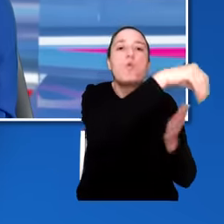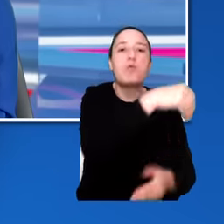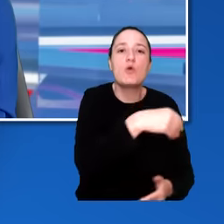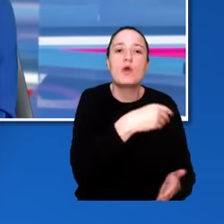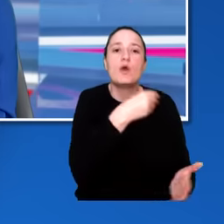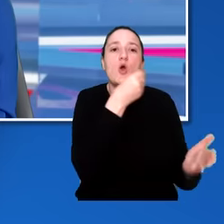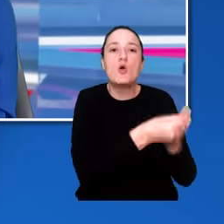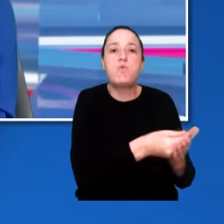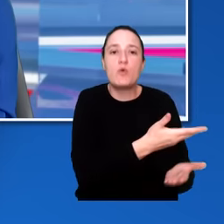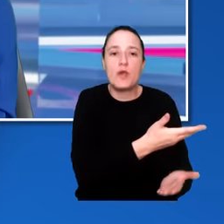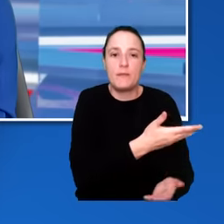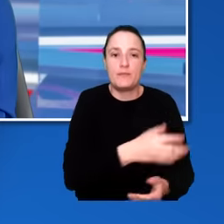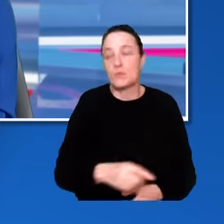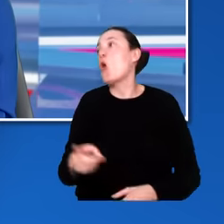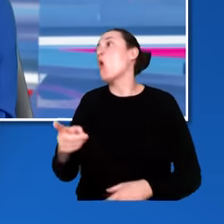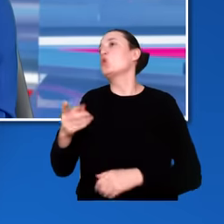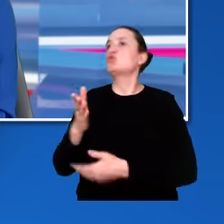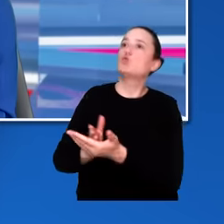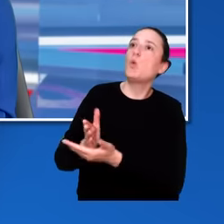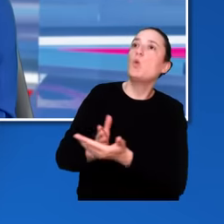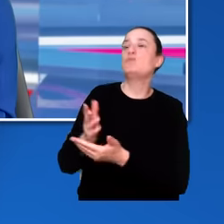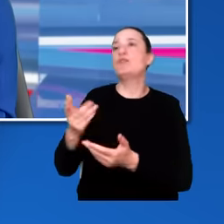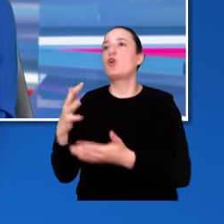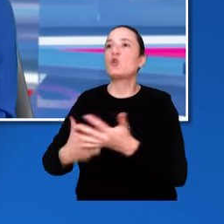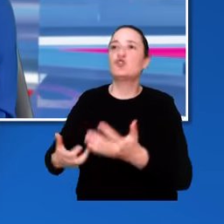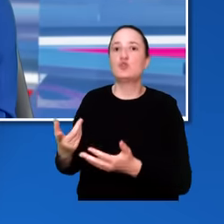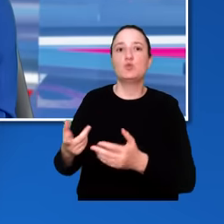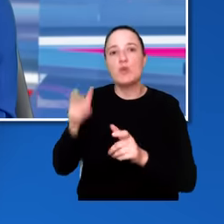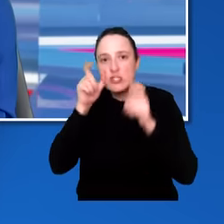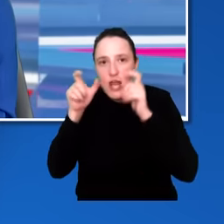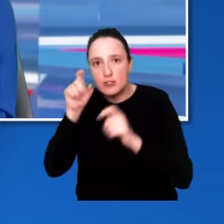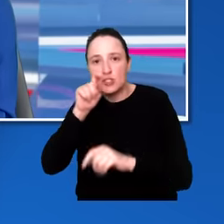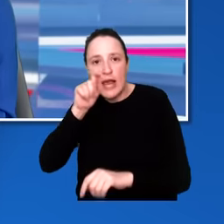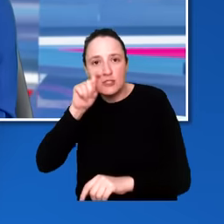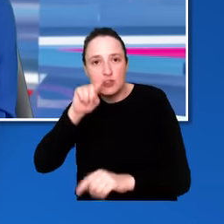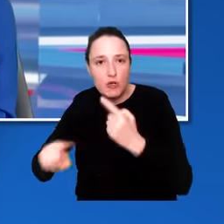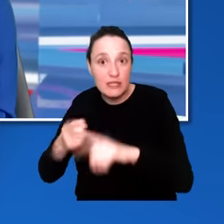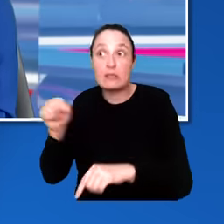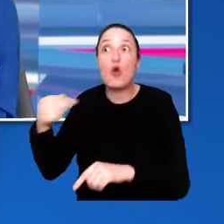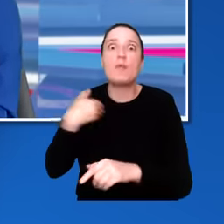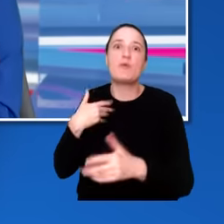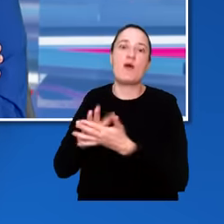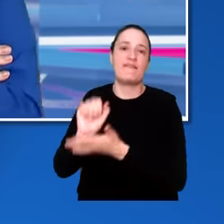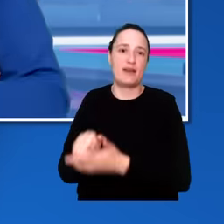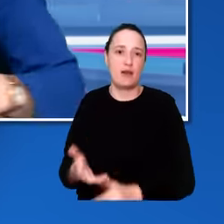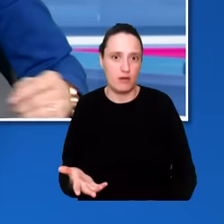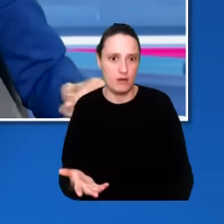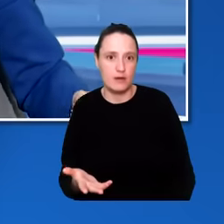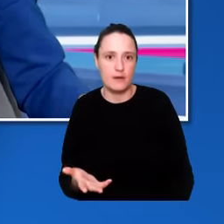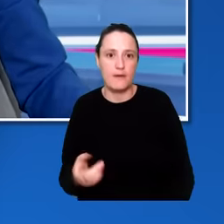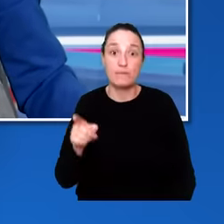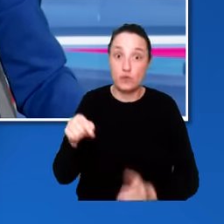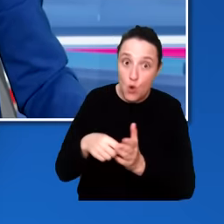dopiero byłoby larum, gdyby służby były wykorzystywane, żeby śledzić polityka, ja bym zadała jeszcze inne pytanie. Polityka opozycji ówczesnej. Właśnie państwo, to,